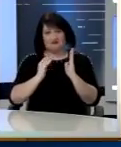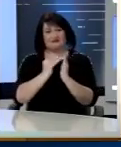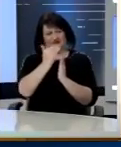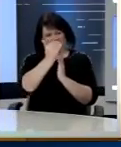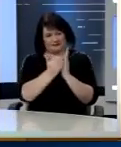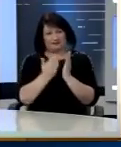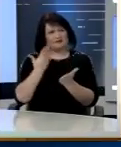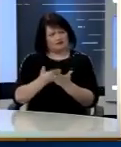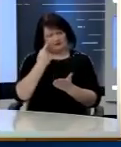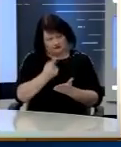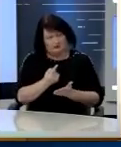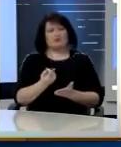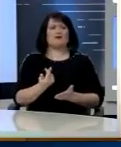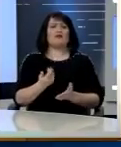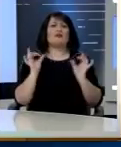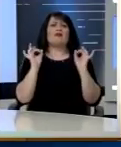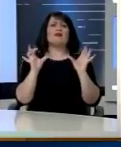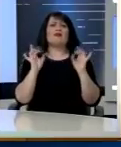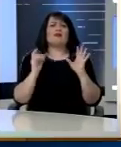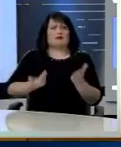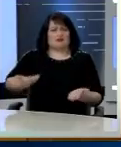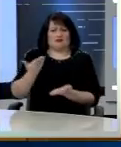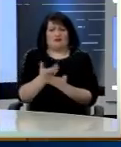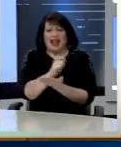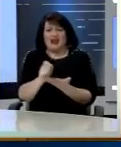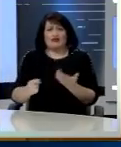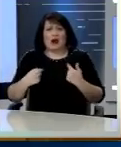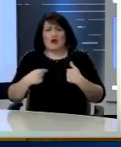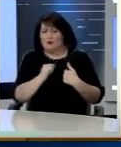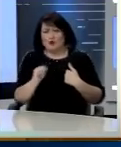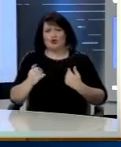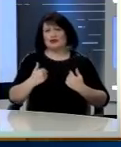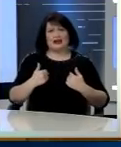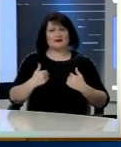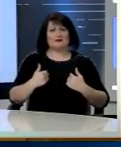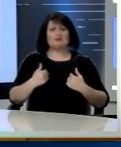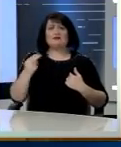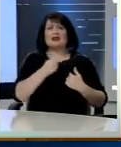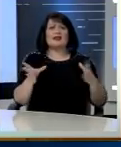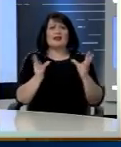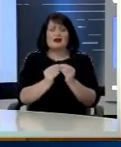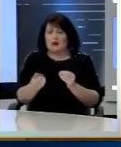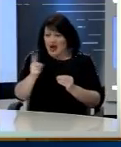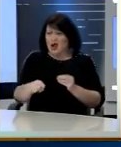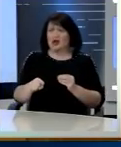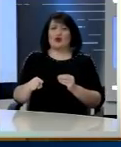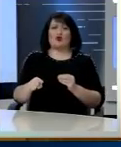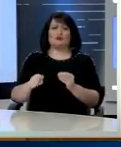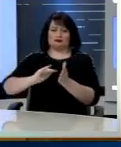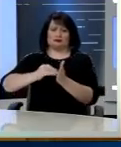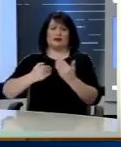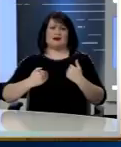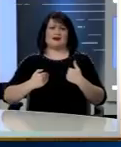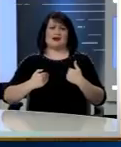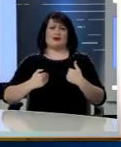προαναφερόμενα, αποδεικνύεται πλήρως ότι ουδέποτε υπέβαλα γραπτή αναφορά μου υποστοιχεία θέματος μη υπηρεσιακή προσωπικό διοικητικά από